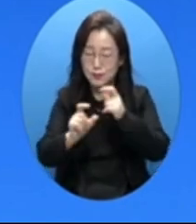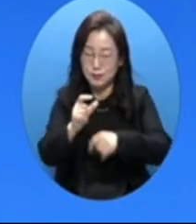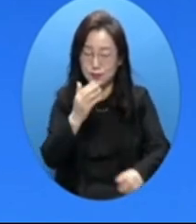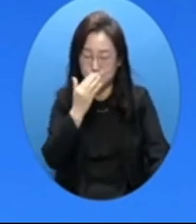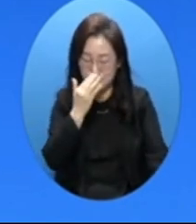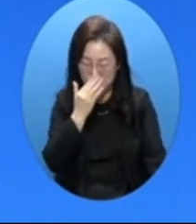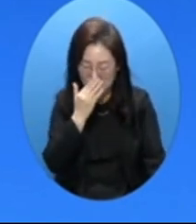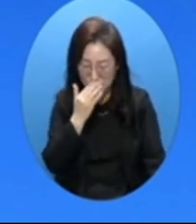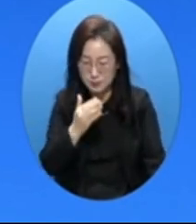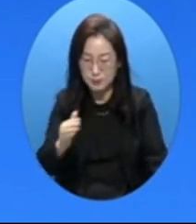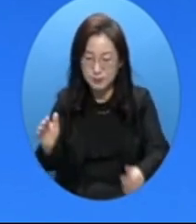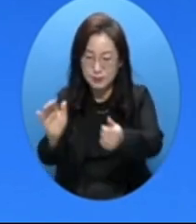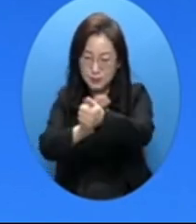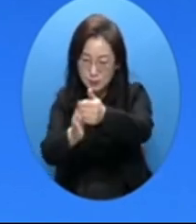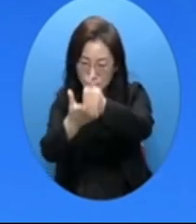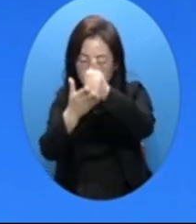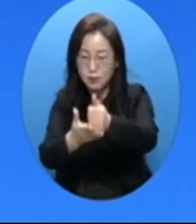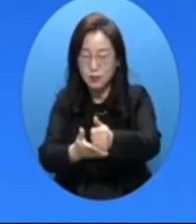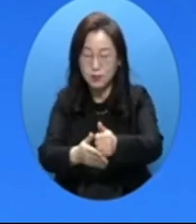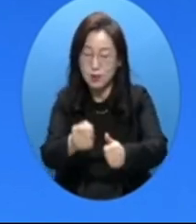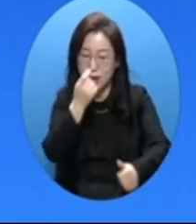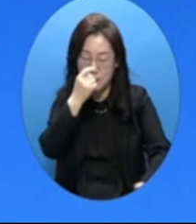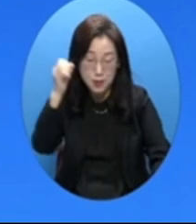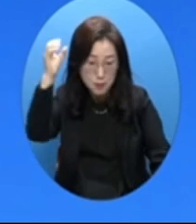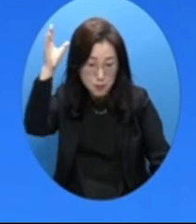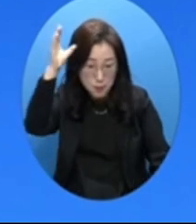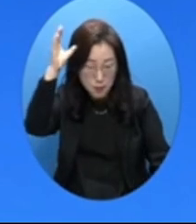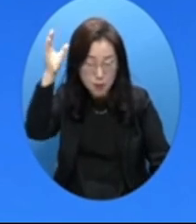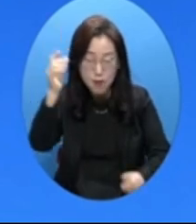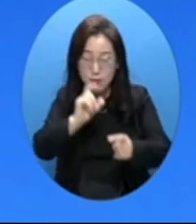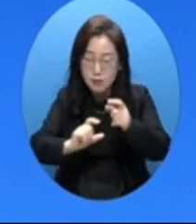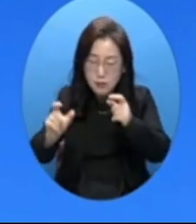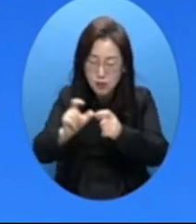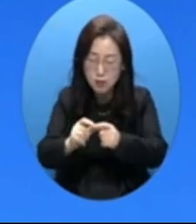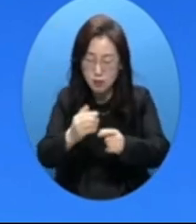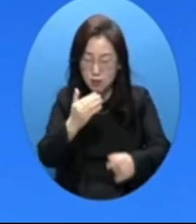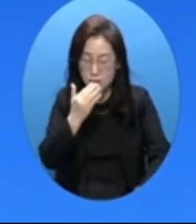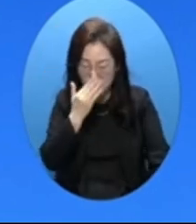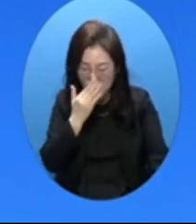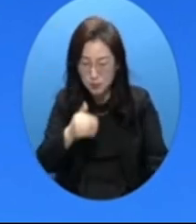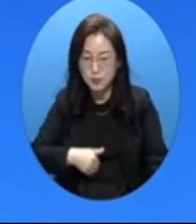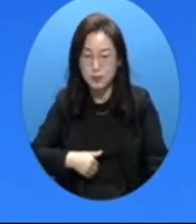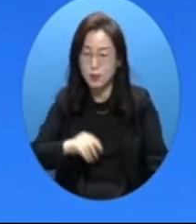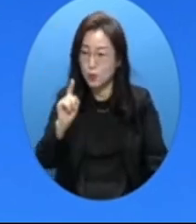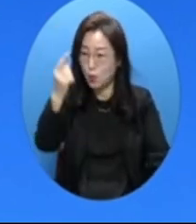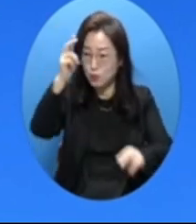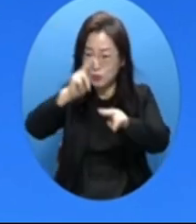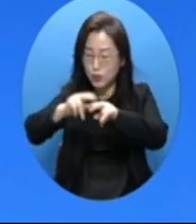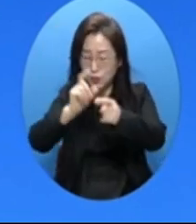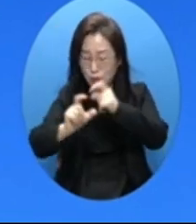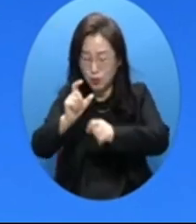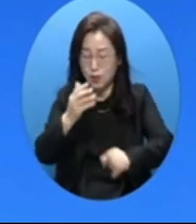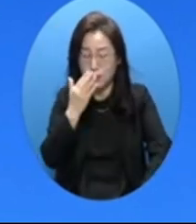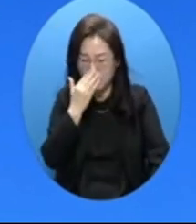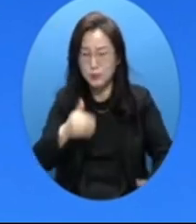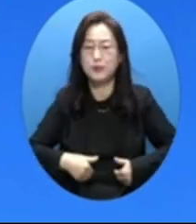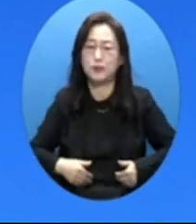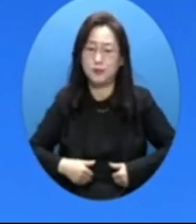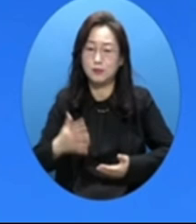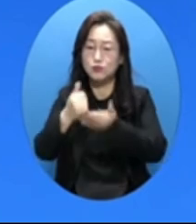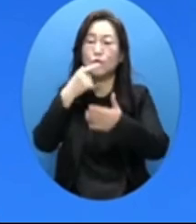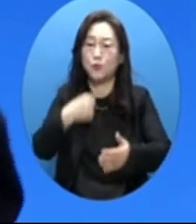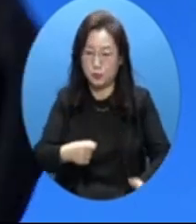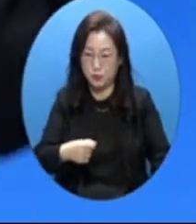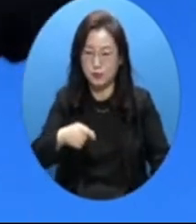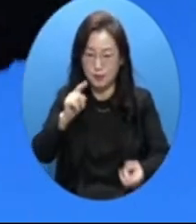낮아져서 섬겨야 됩니다 배울수록 더 겸손해져야 됩니다 높은 자리로 갈수록 더 낮아져야 되는 것입니다 그것이 주님의 뜻입니다